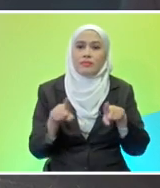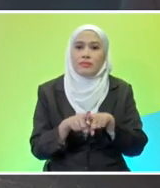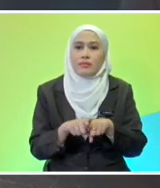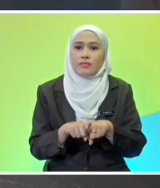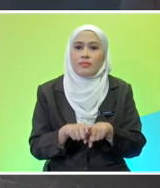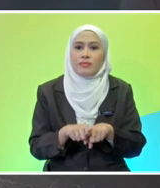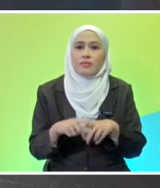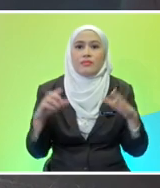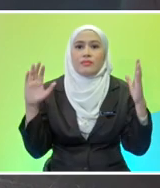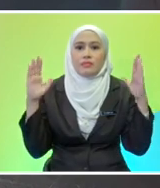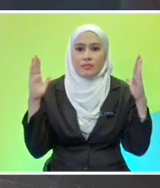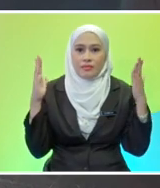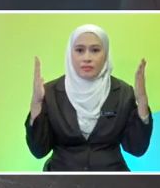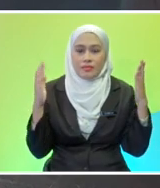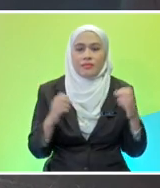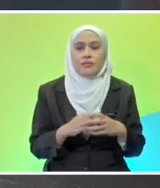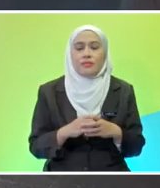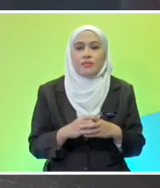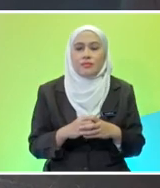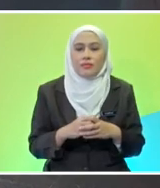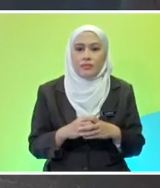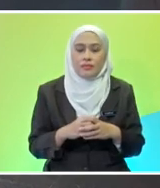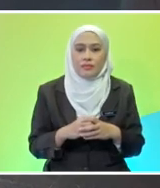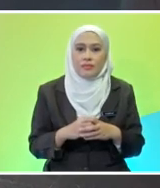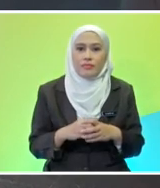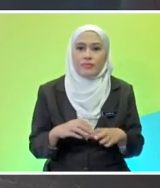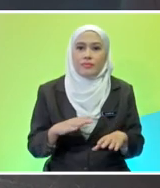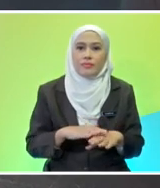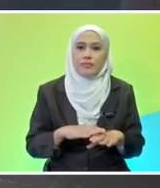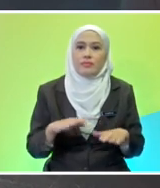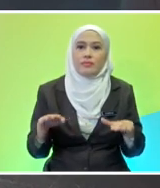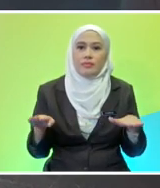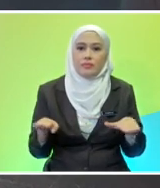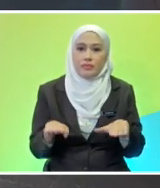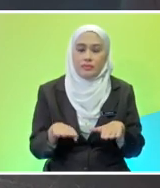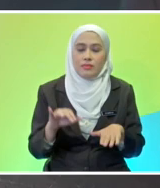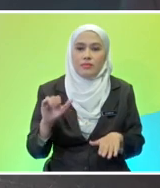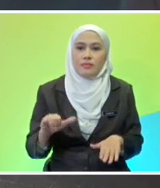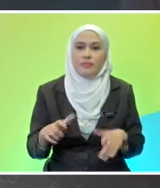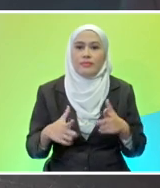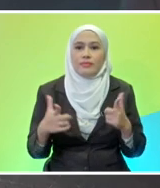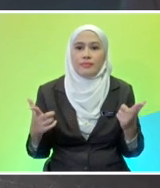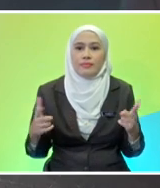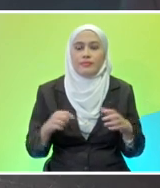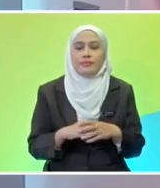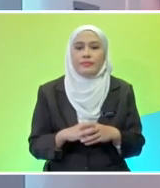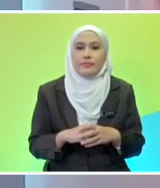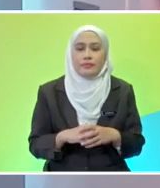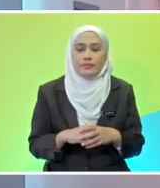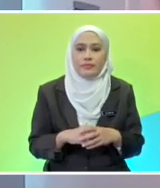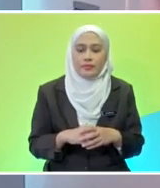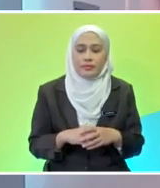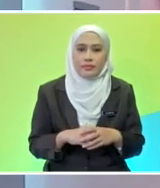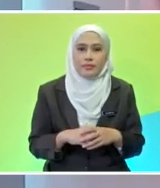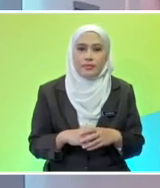tepuk tangan. Betul. Cuma pada aras yang berbeza. Biasanya kita akan tepuk pada aras yang mudah macam ni kan. Kita boleh juga